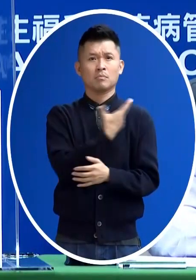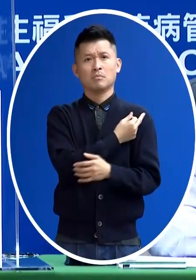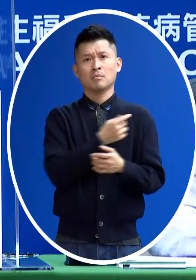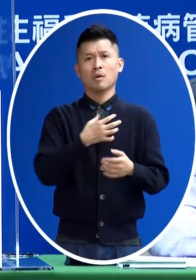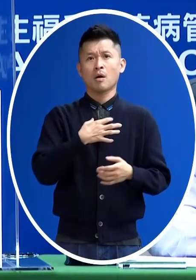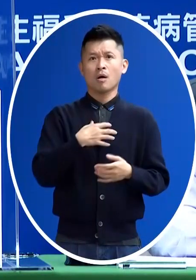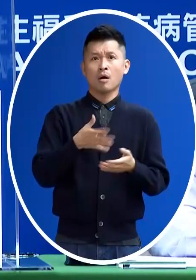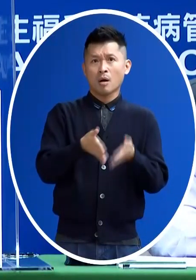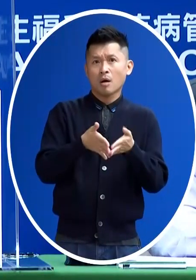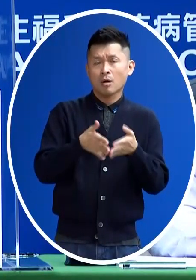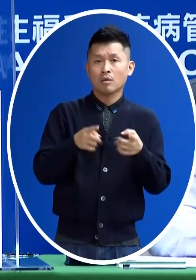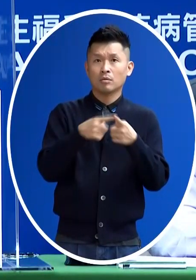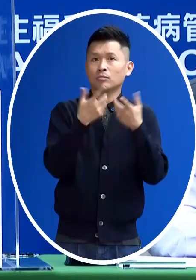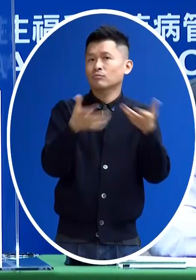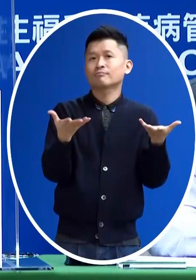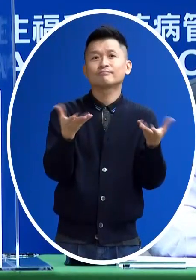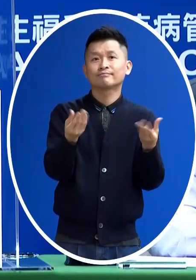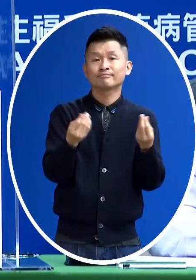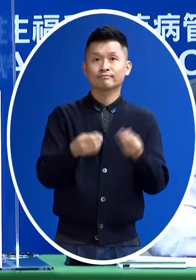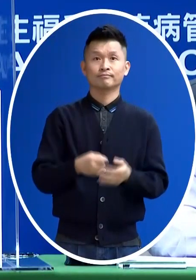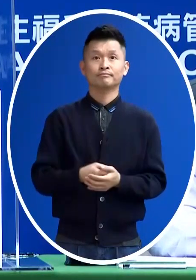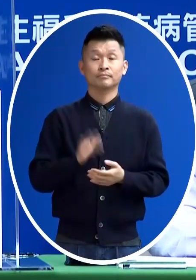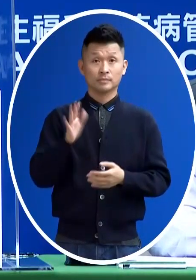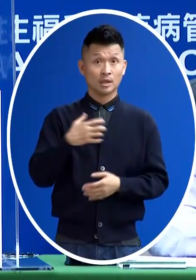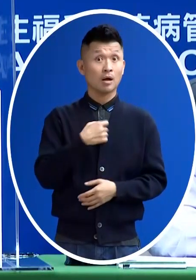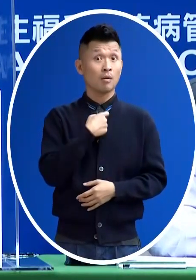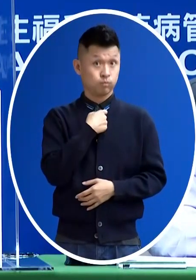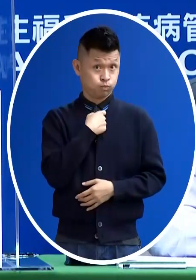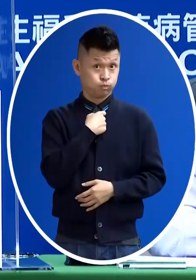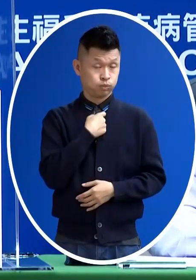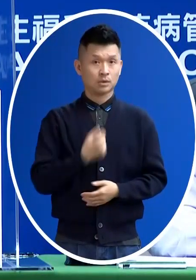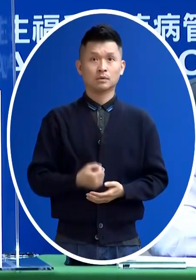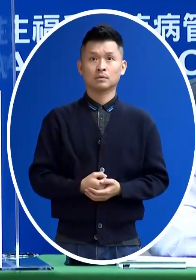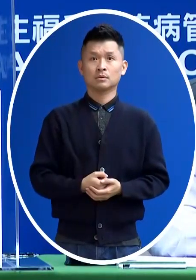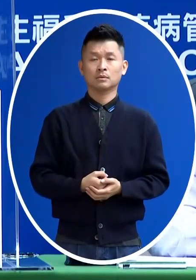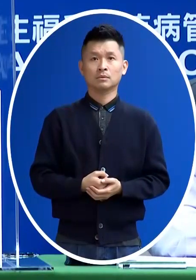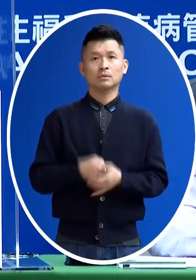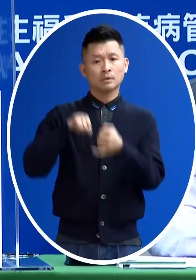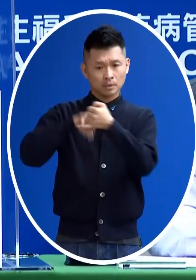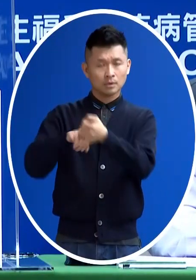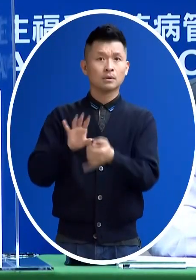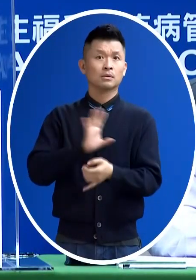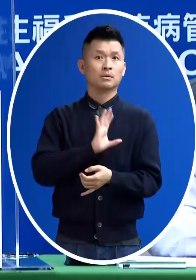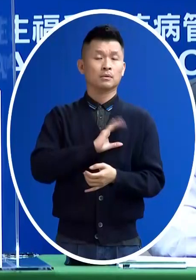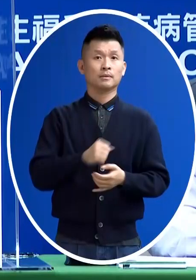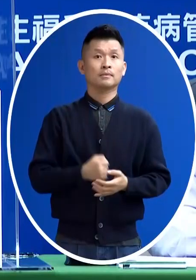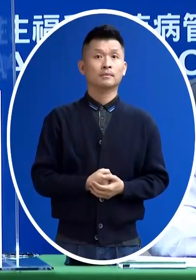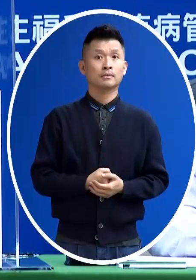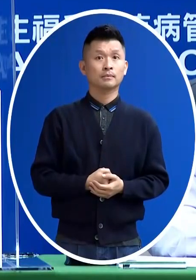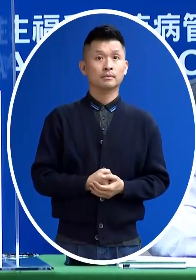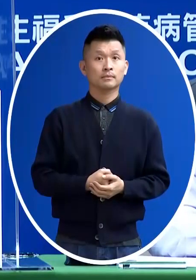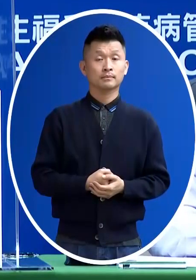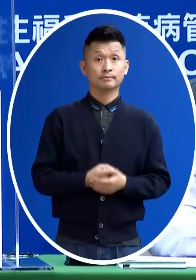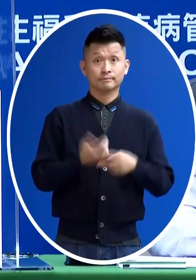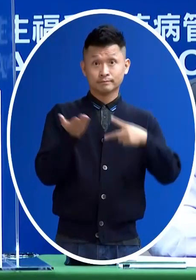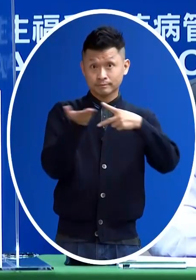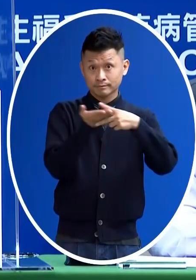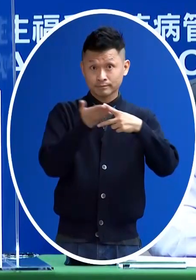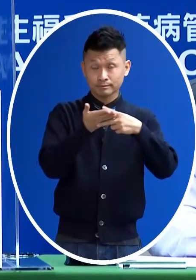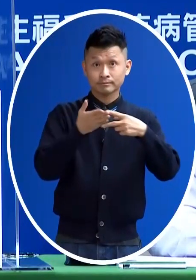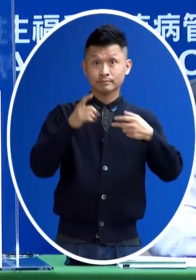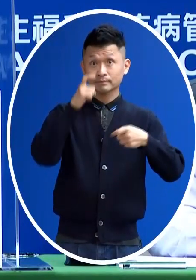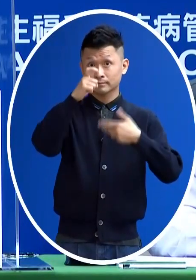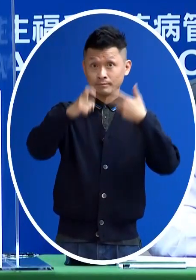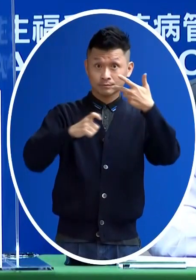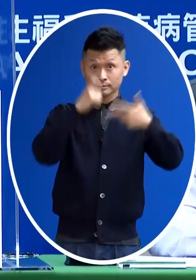哦，那不过哈，确实他这个9万是有需要的，要不然我们就。以最少这样一支哈，满10周的哈，现在